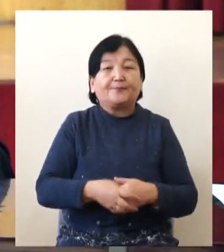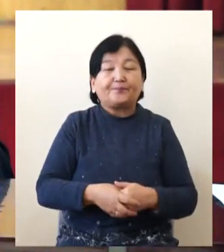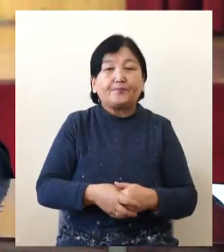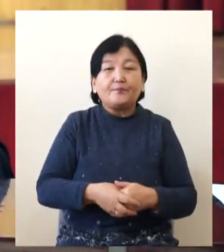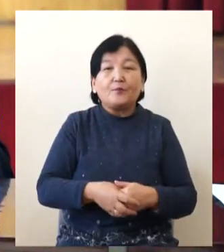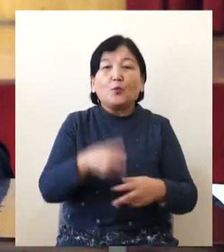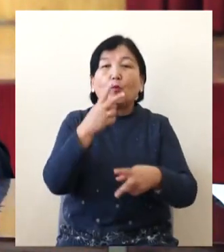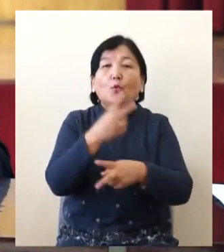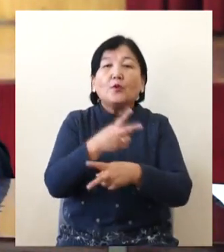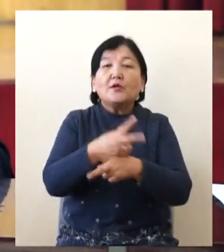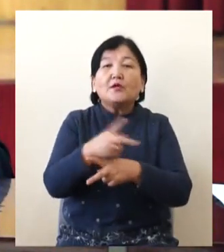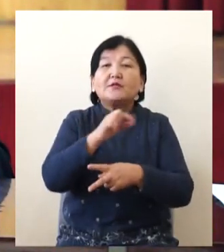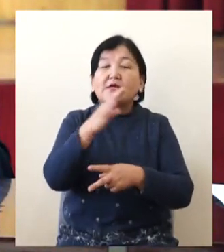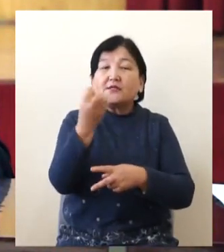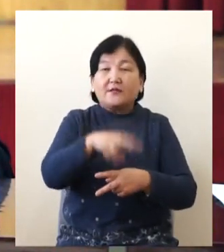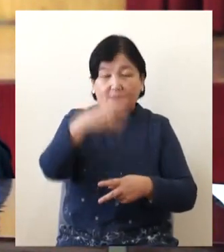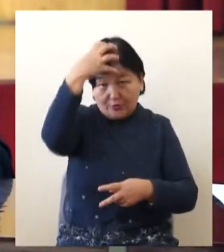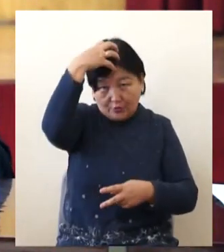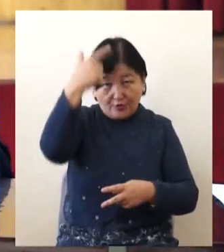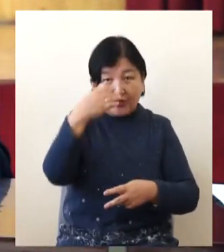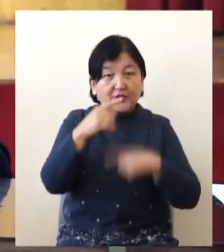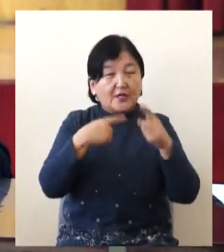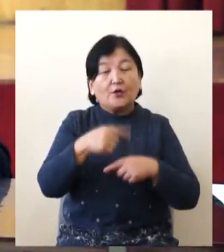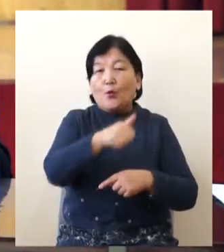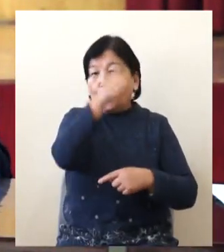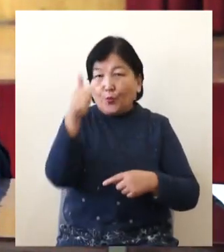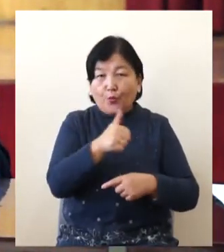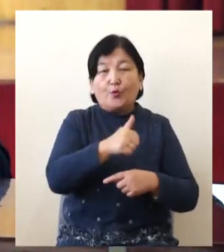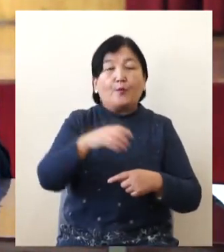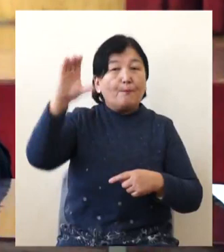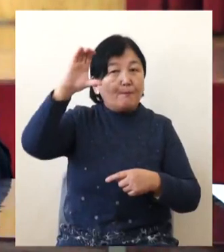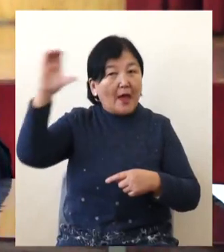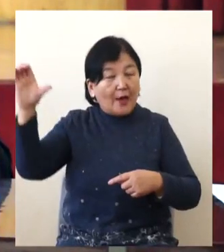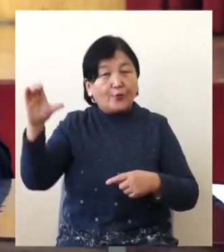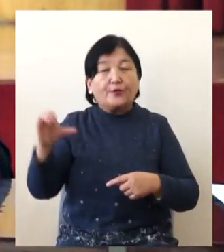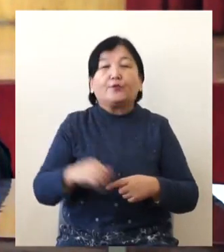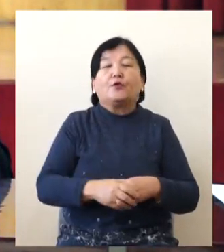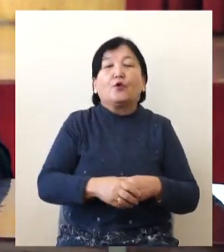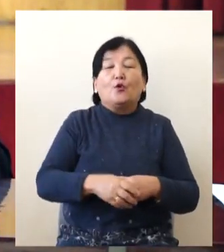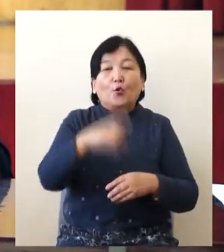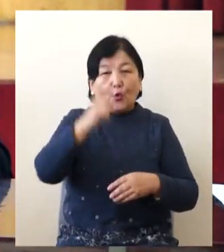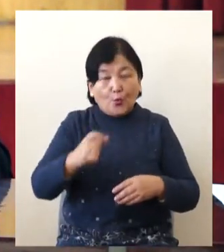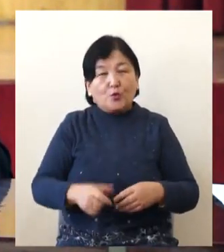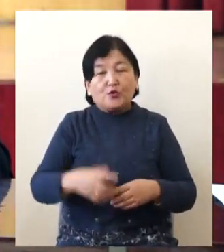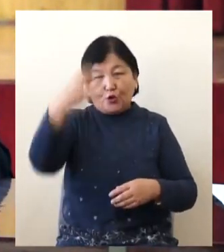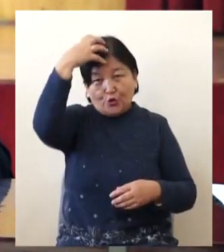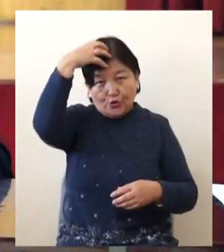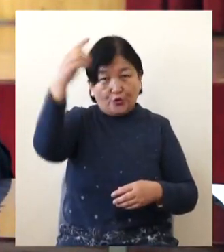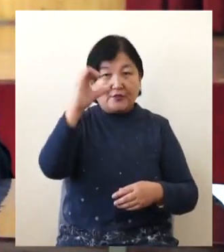Хуулийн засаглал гэдэг нь бүх хүн, байгууллага хуулийг мөрдөх, төр засаг нь хуулиа